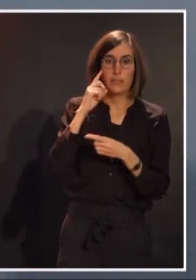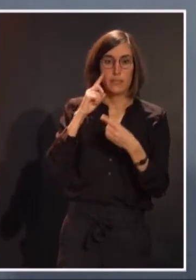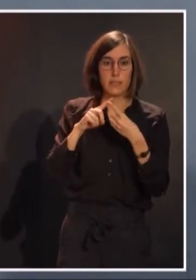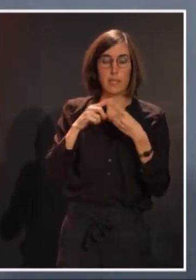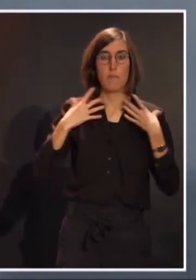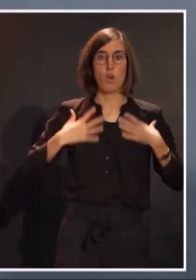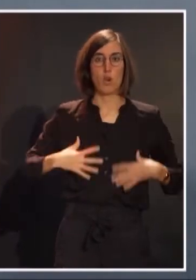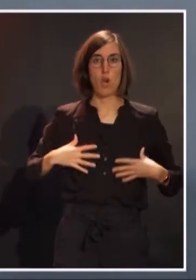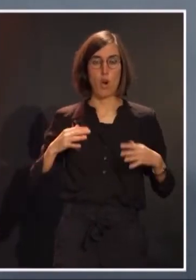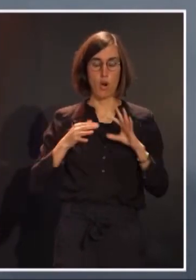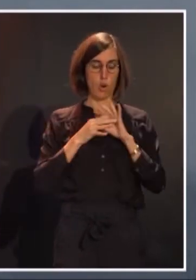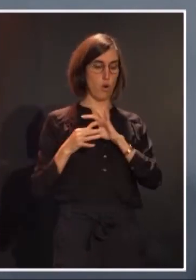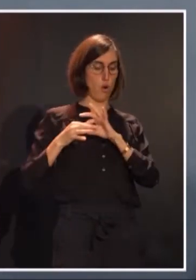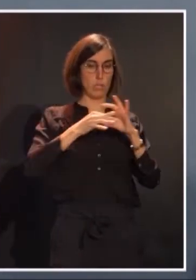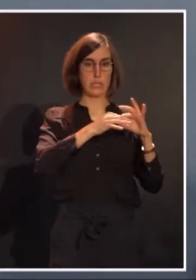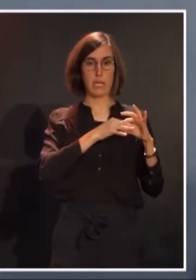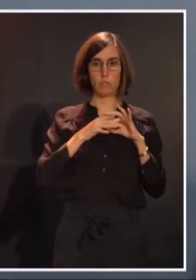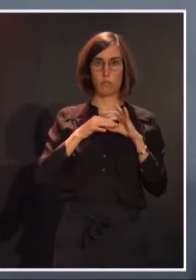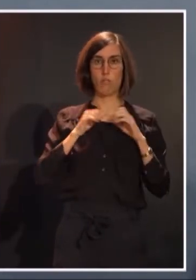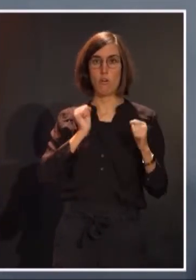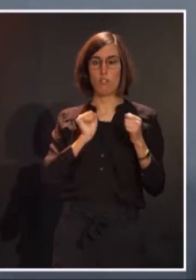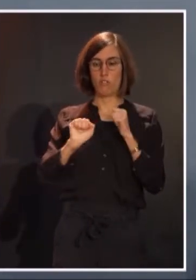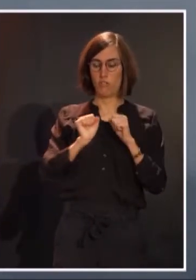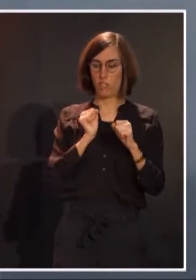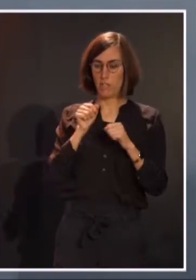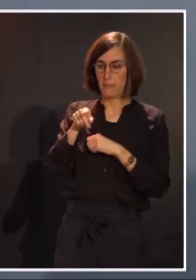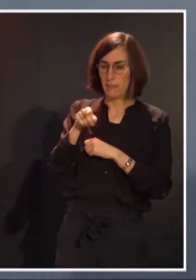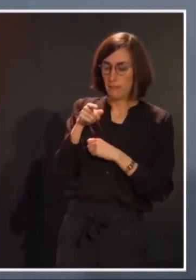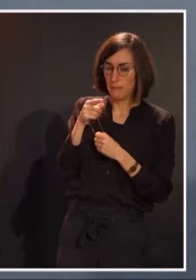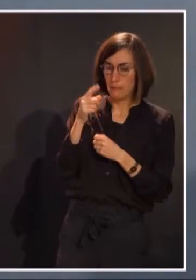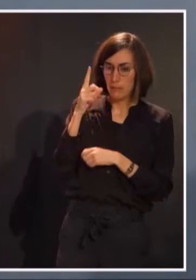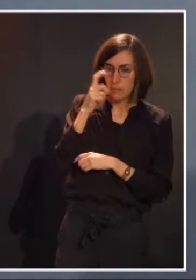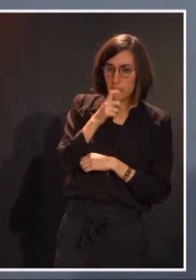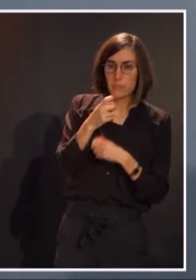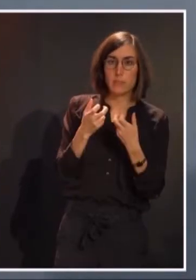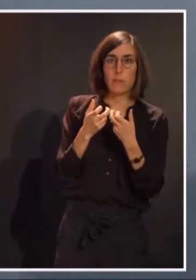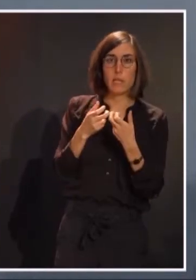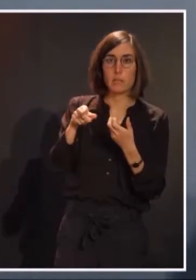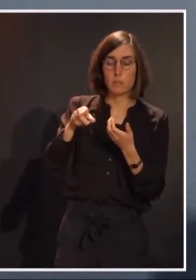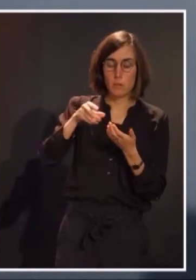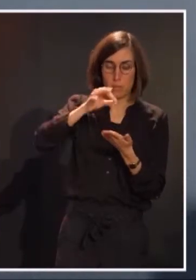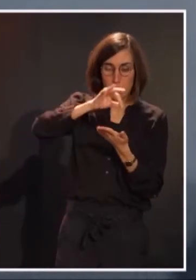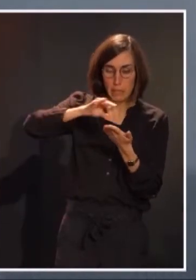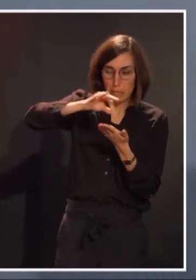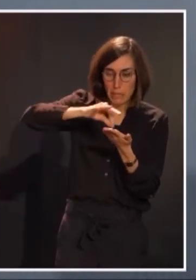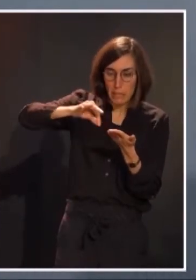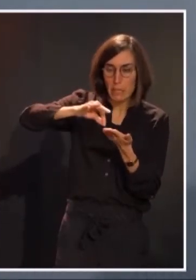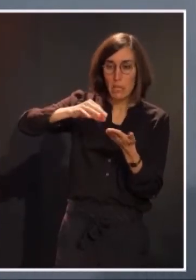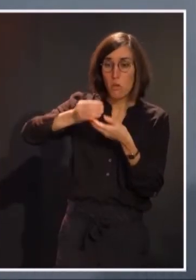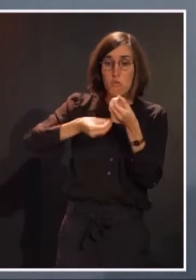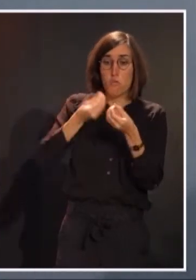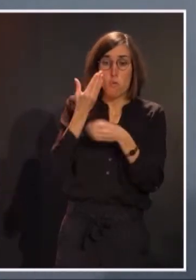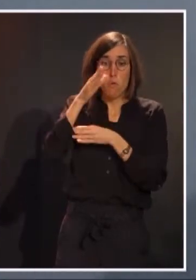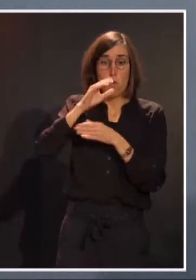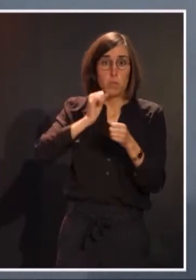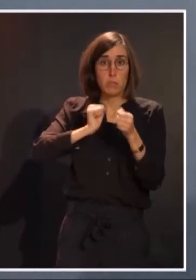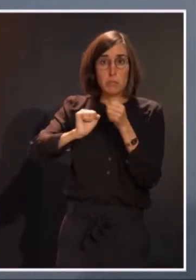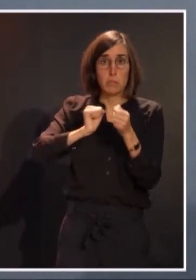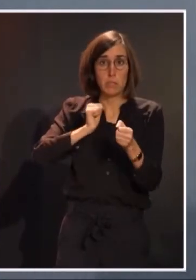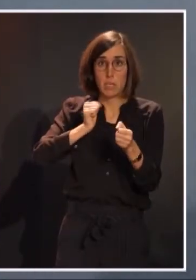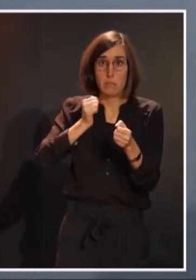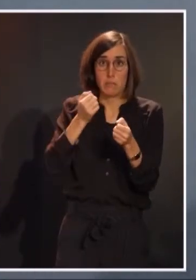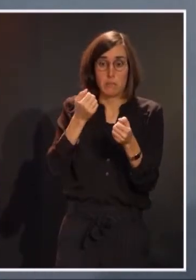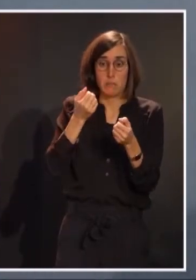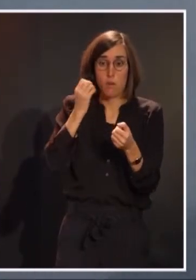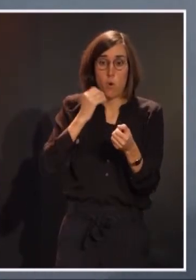de gestes qui sont difficiles à réaliser, que ce soit l'écriture ou les gestes du quotidien. Donc il n'y a pas de diagnostic de poser